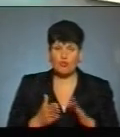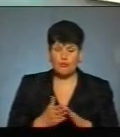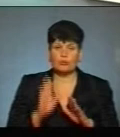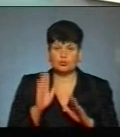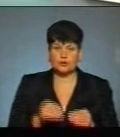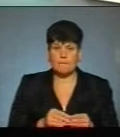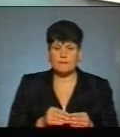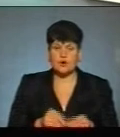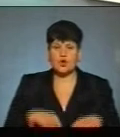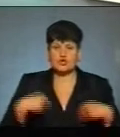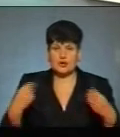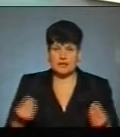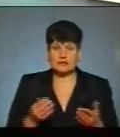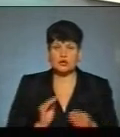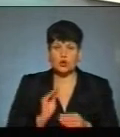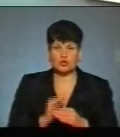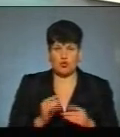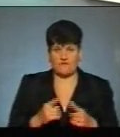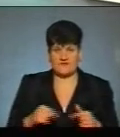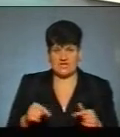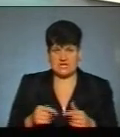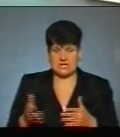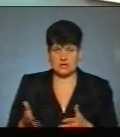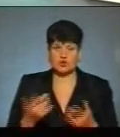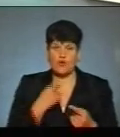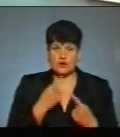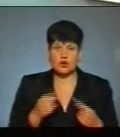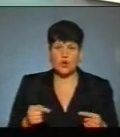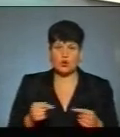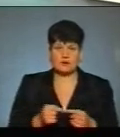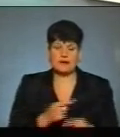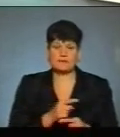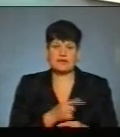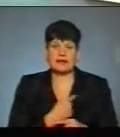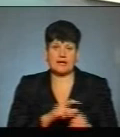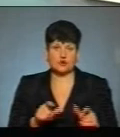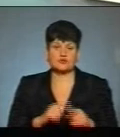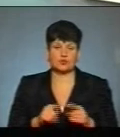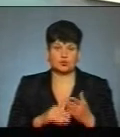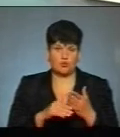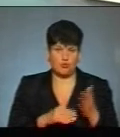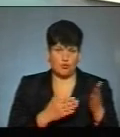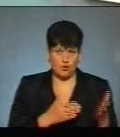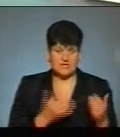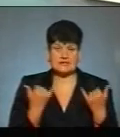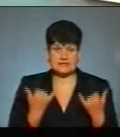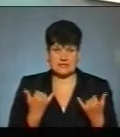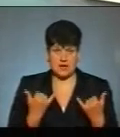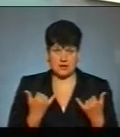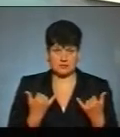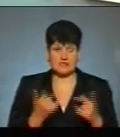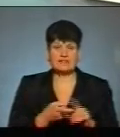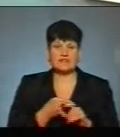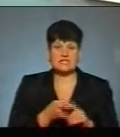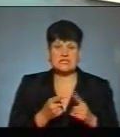розгортати додаткові відділення. Тобто, якщо говорити конкретно, наприклад, про лікарню швидкої допомоги, зараз